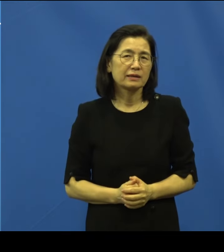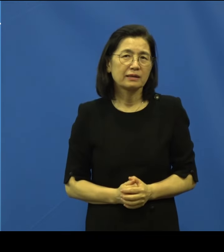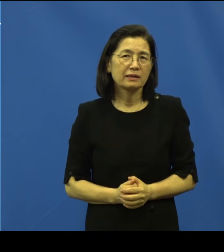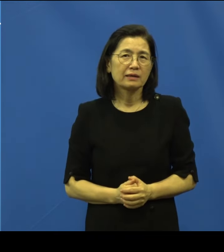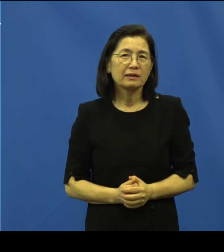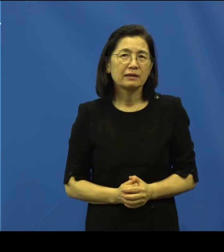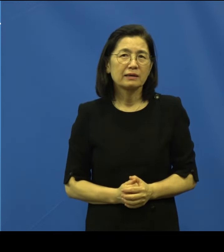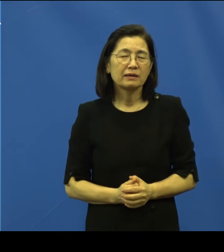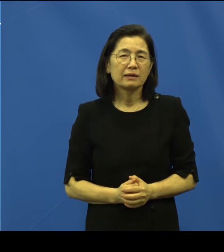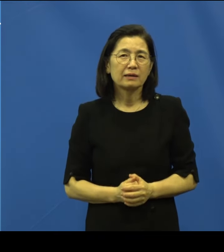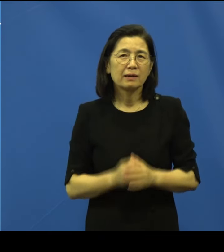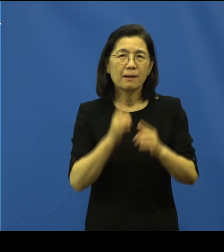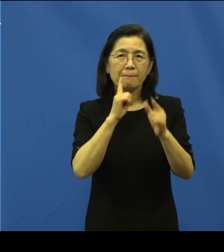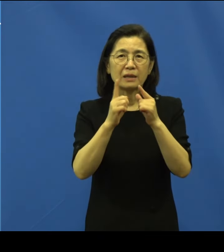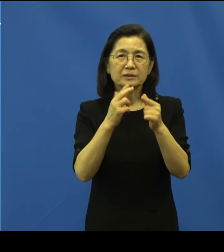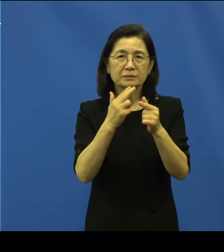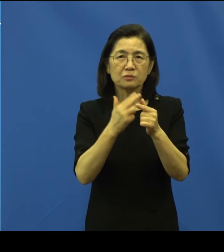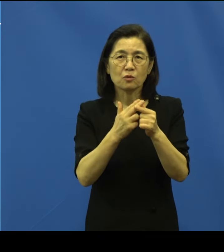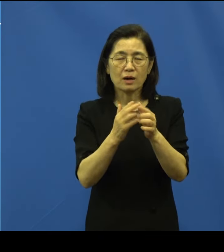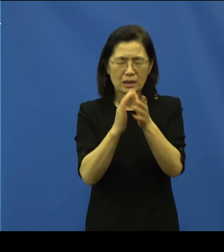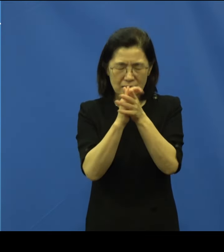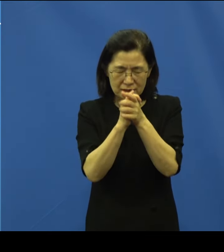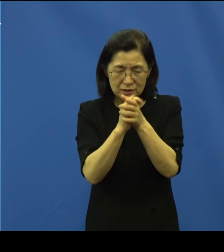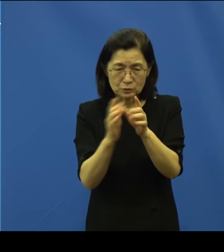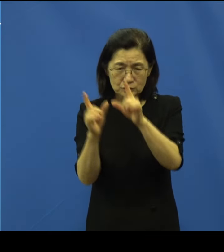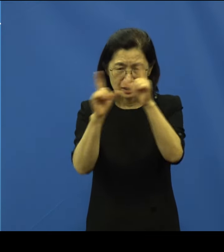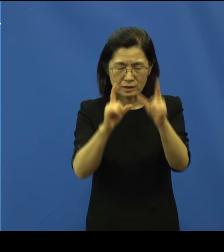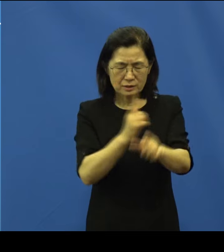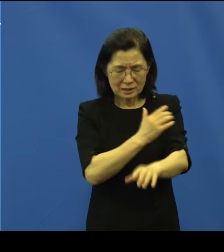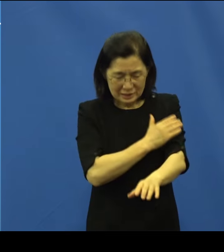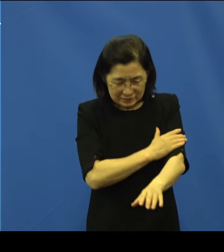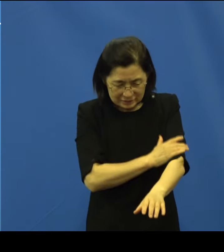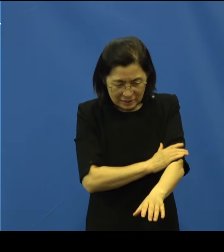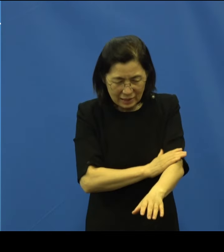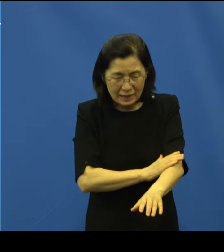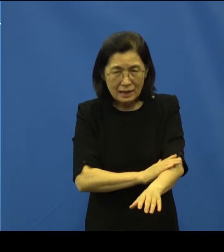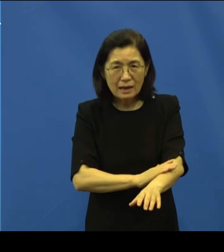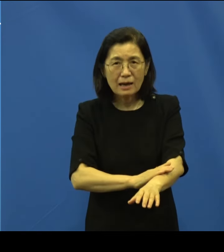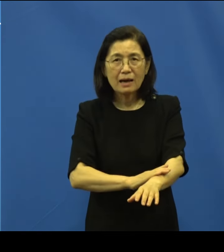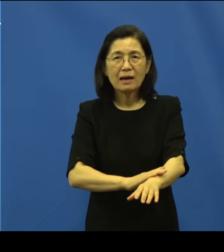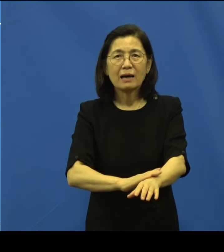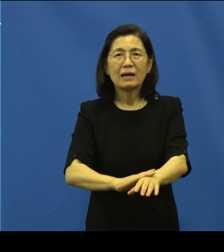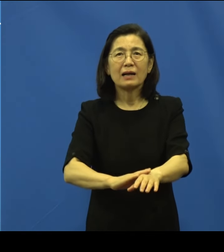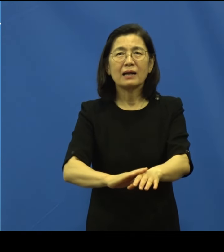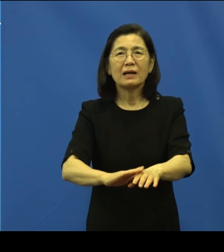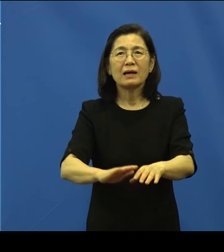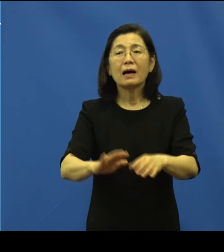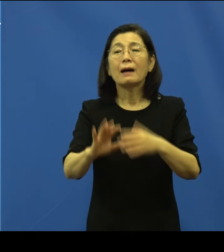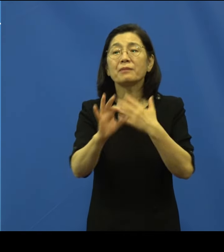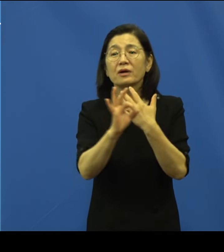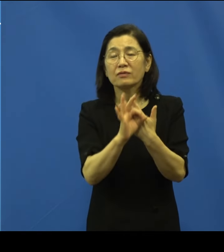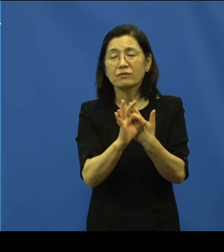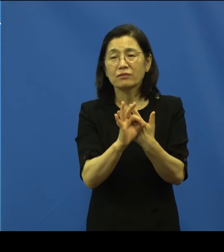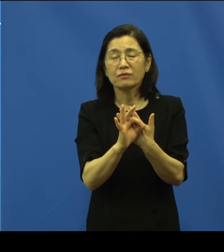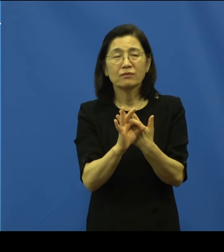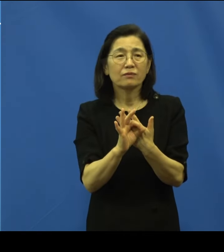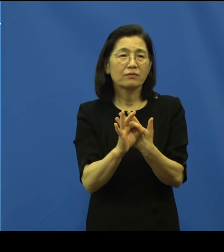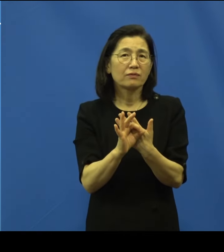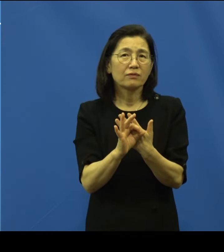그러니까 말씀과 기도 생활을 진지하게 제대로 지속적으로 정기적으로 계속하면요,